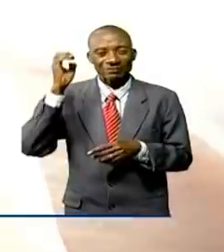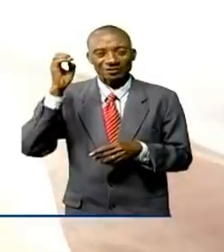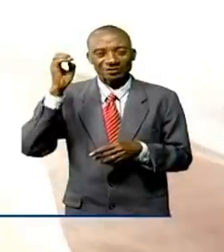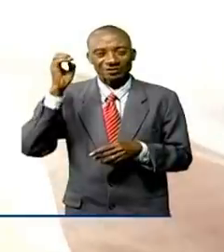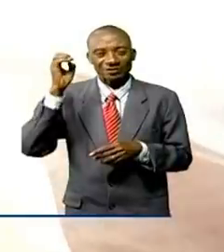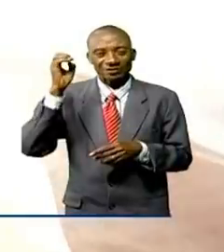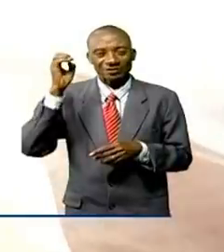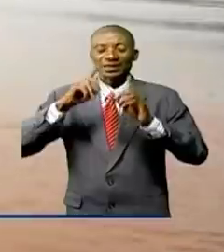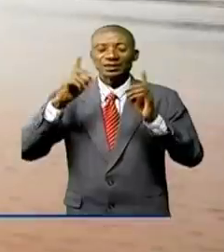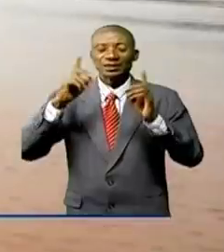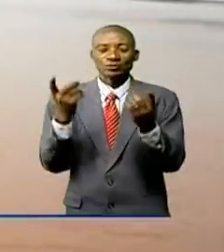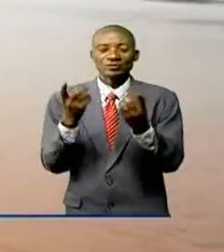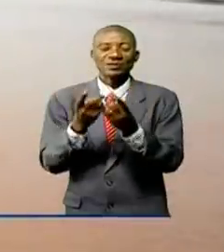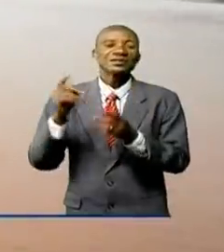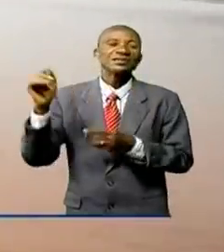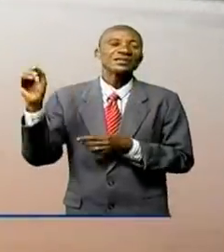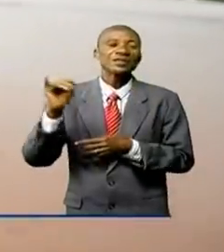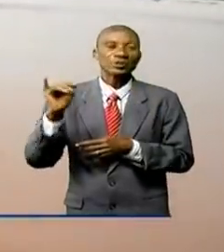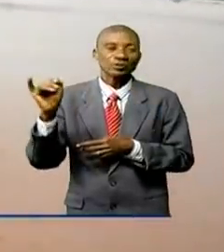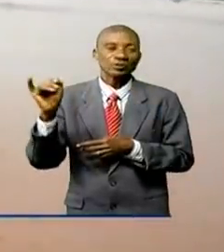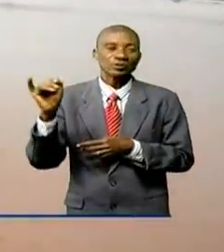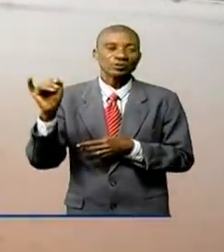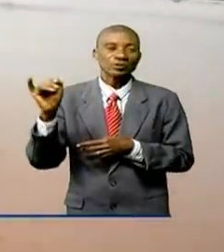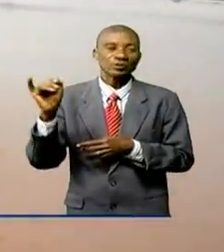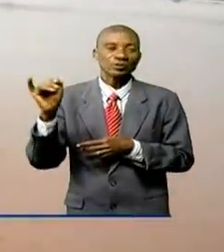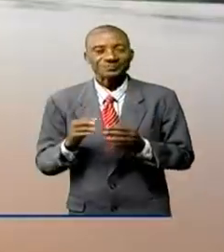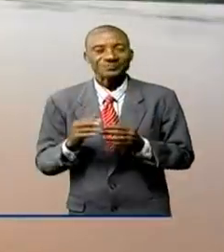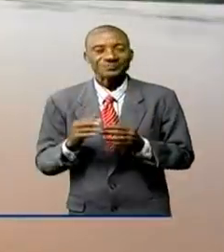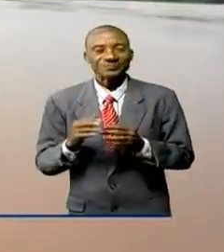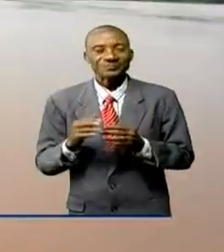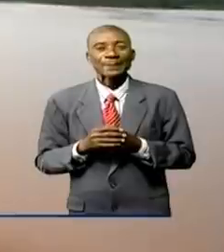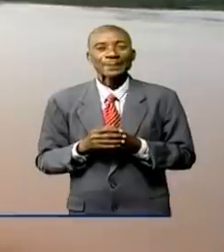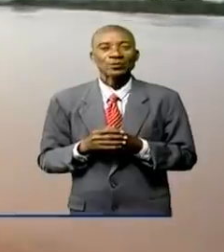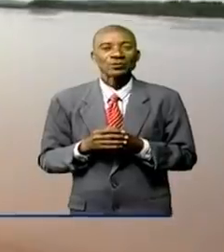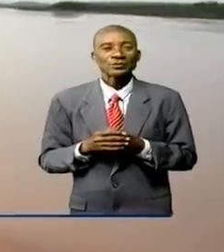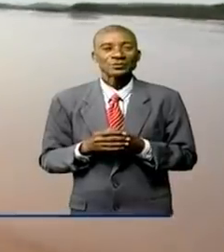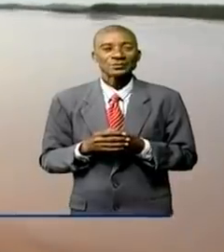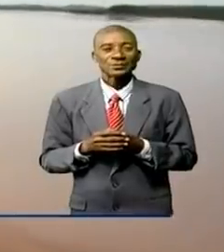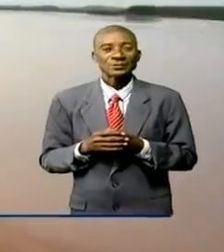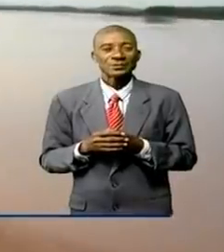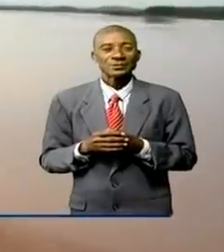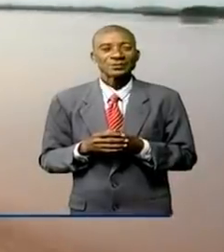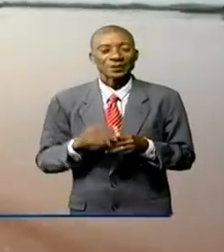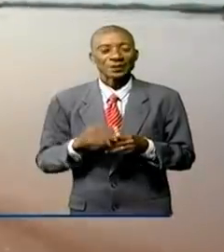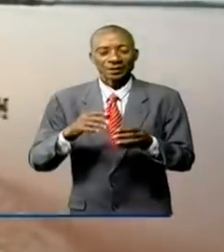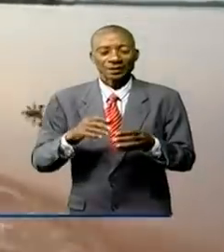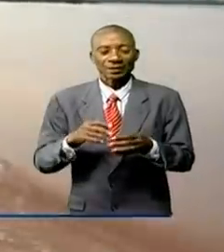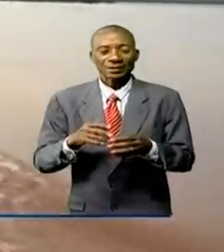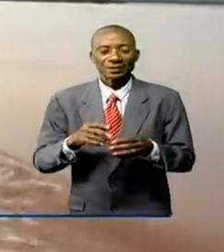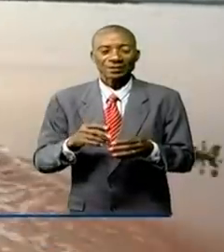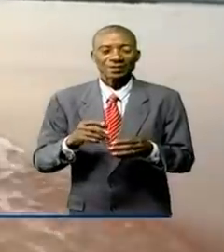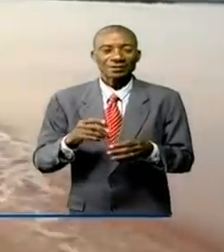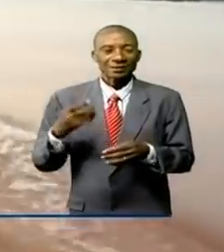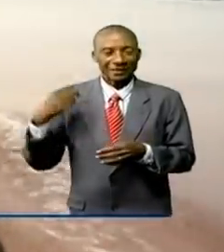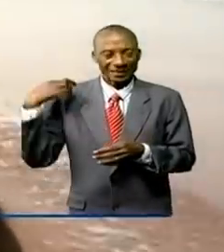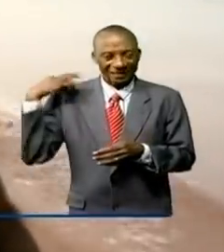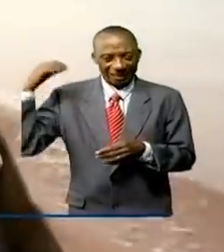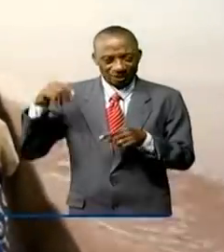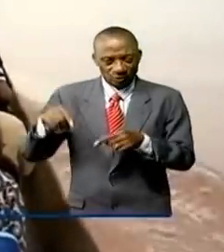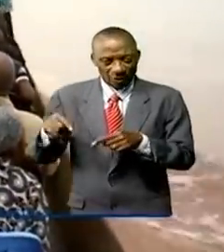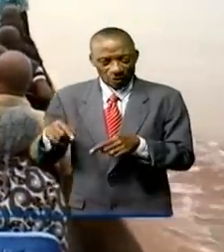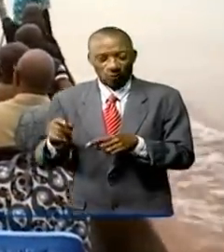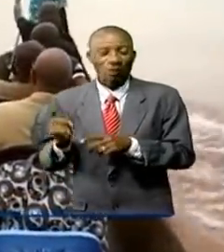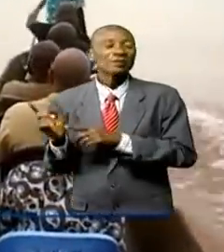d'Idiofa. En prêtant d'abord la rivière Kassai, près de 30 km, la délégation a ensuite parcouru la dizaine de kilomètres